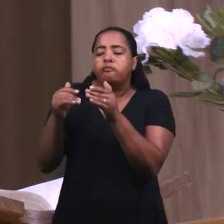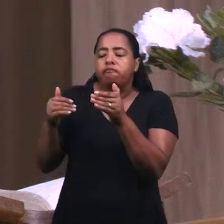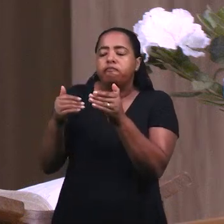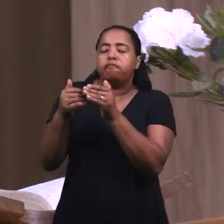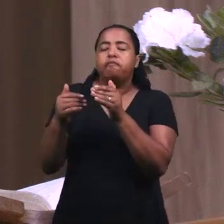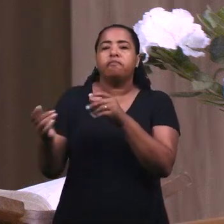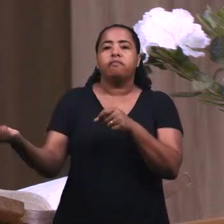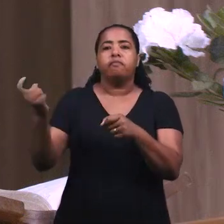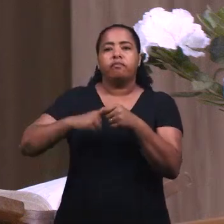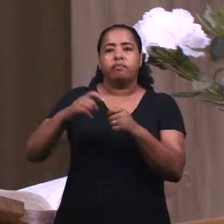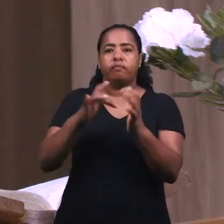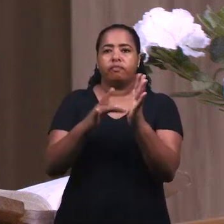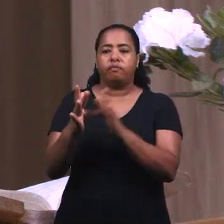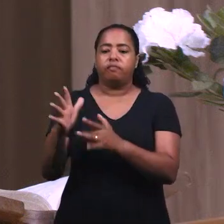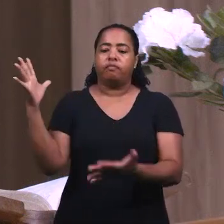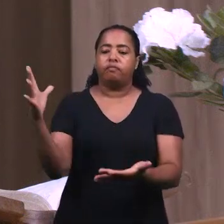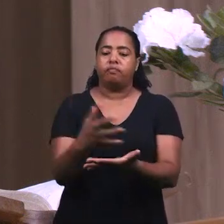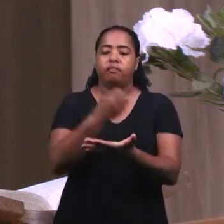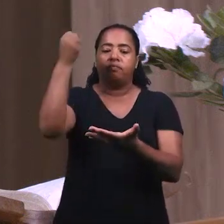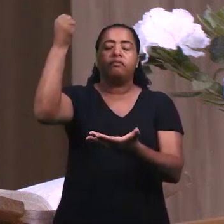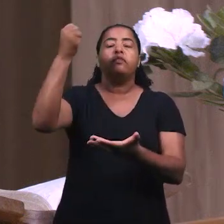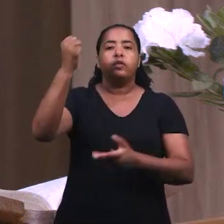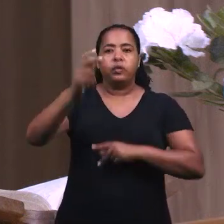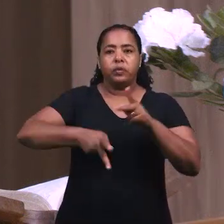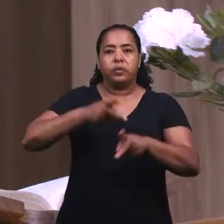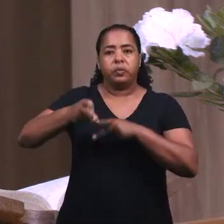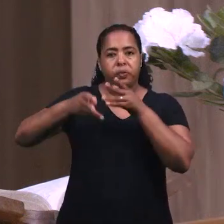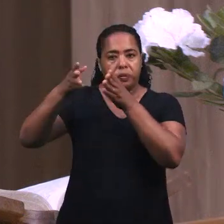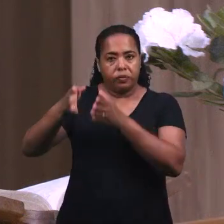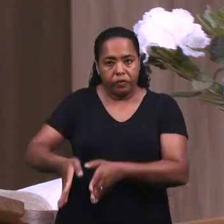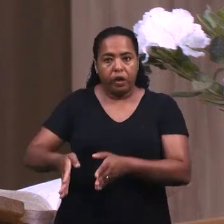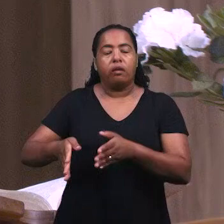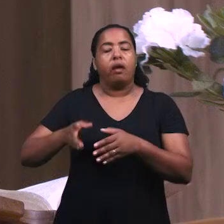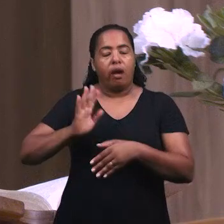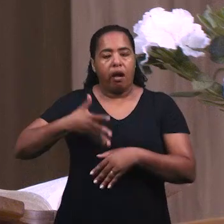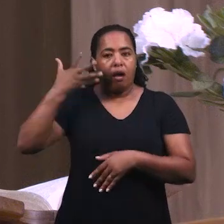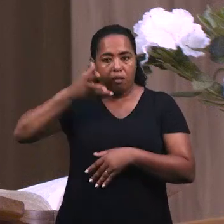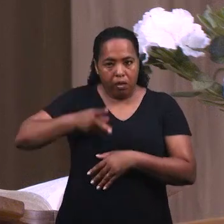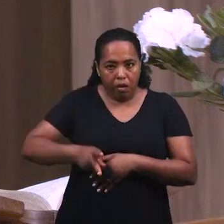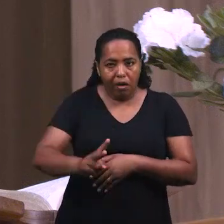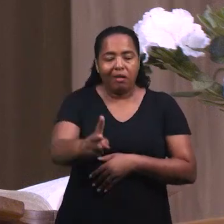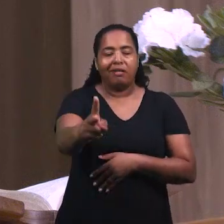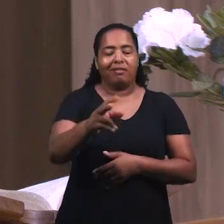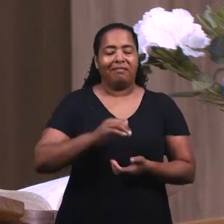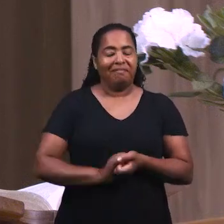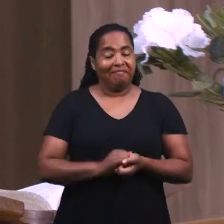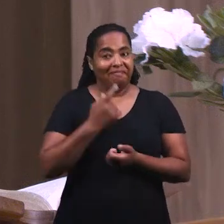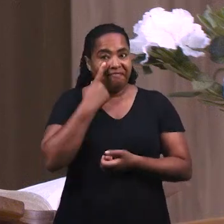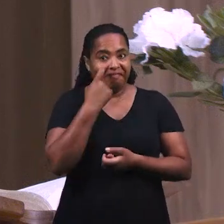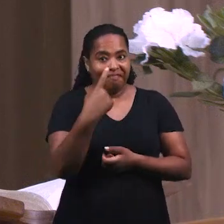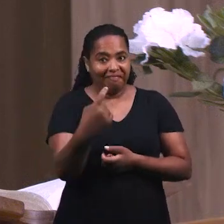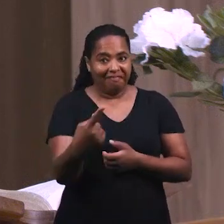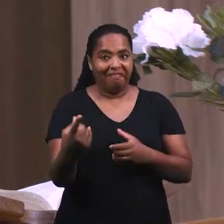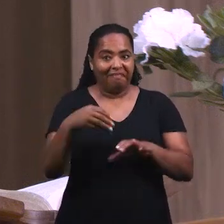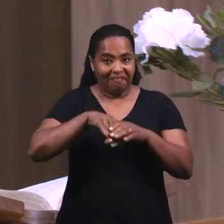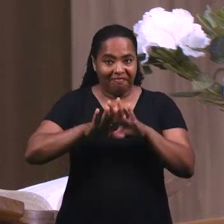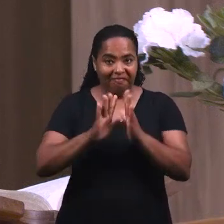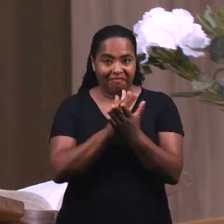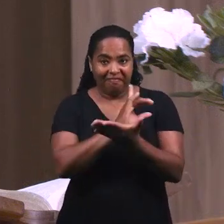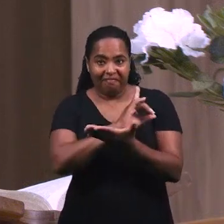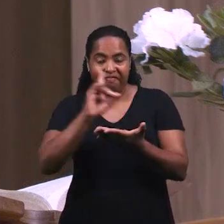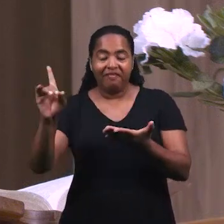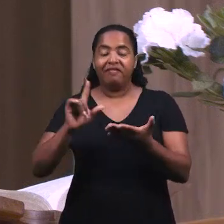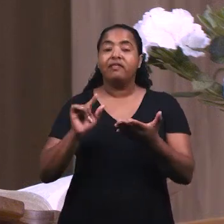Seigneur Jésus pour chercher son Église. Ça, c'est notre message continuellement. Et il y a quelque chose d'intéressant, on parle